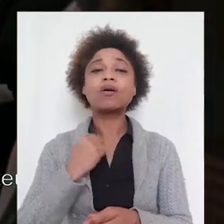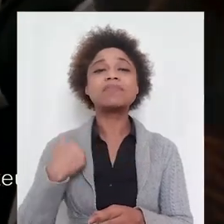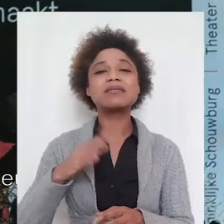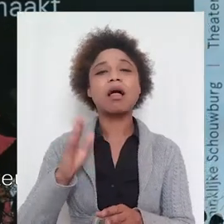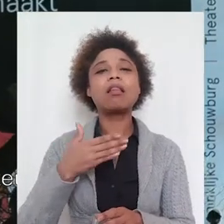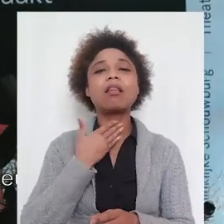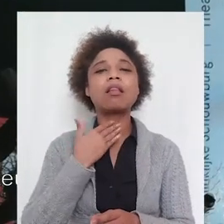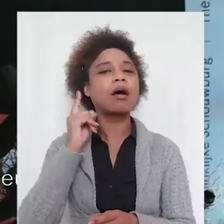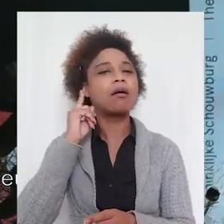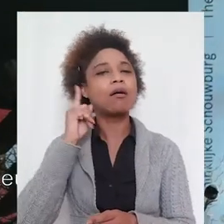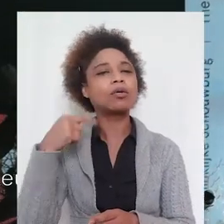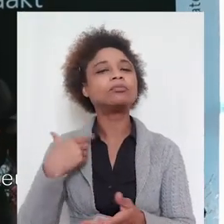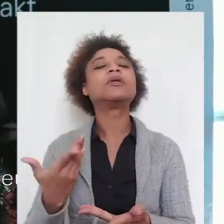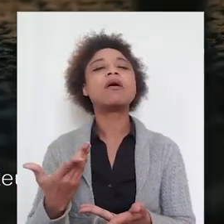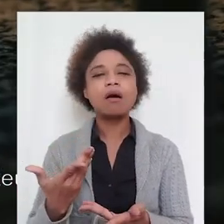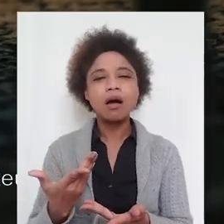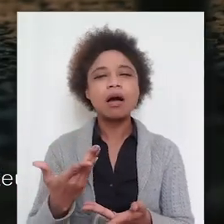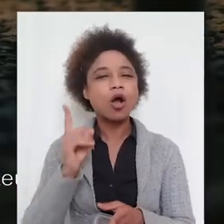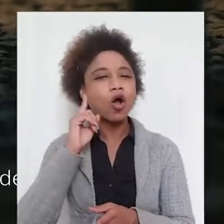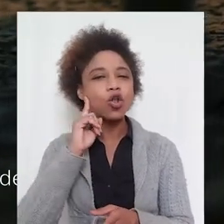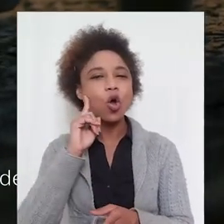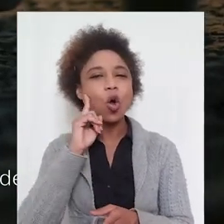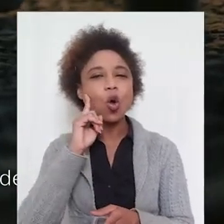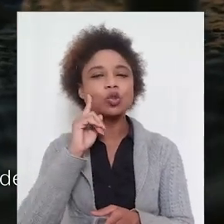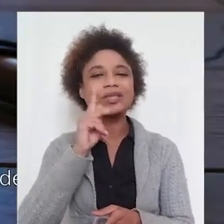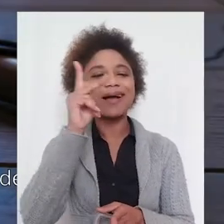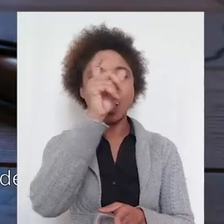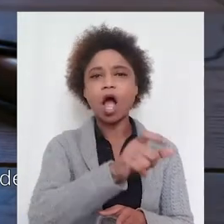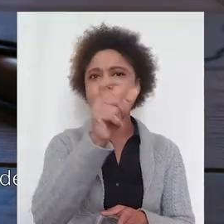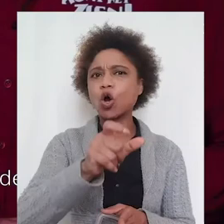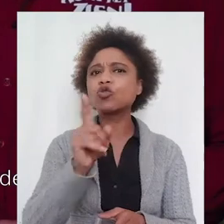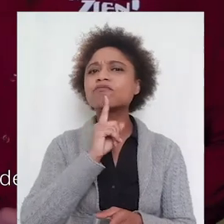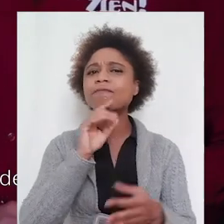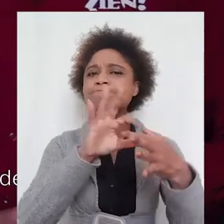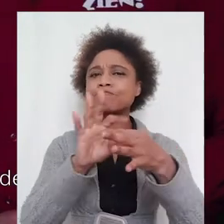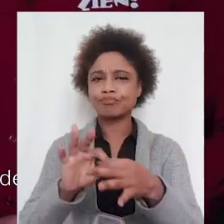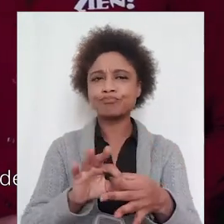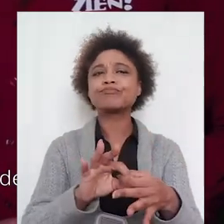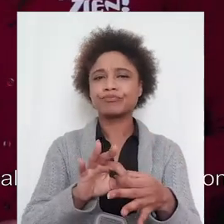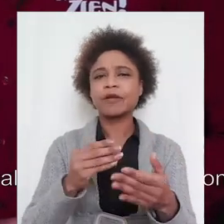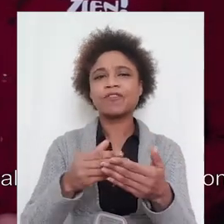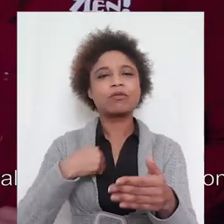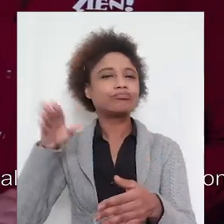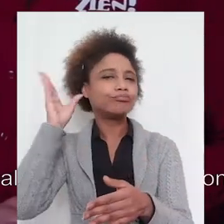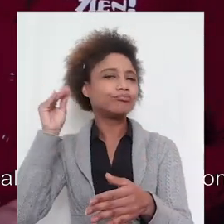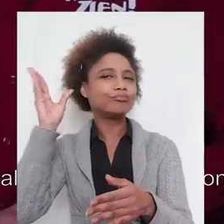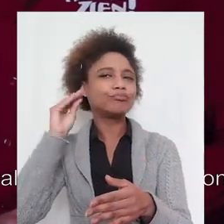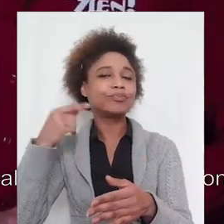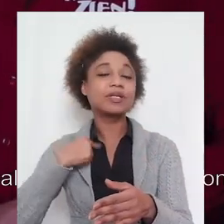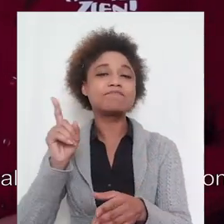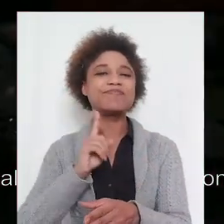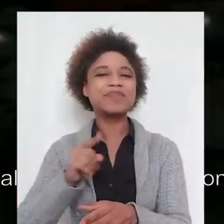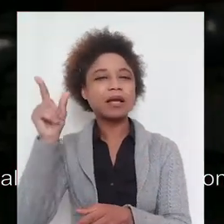zodat ze weten welk geluid bij welke acteur hoort. En dan tijdens de voorstelling is er live audiodescriptie. Dat betekent dat een blinde